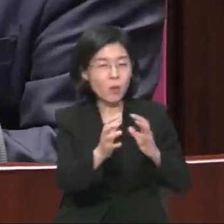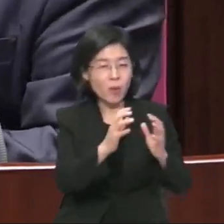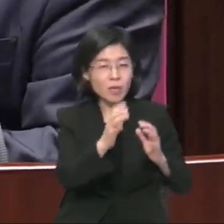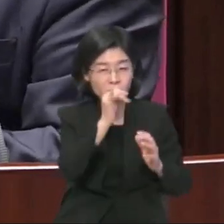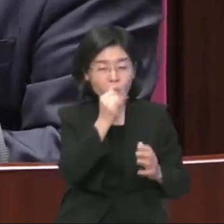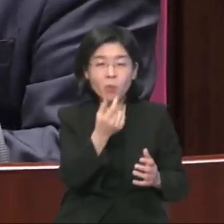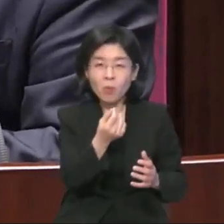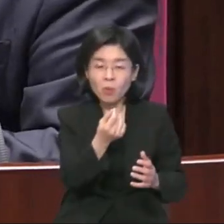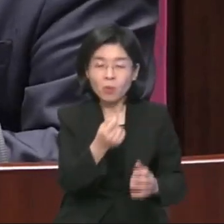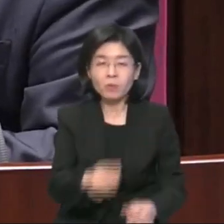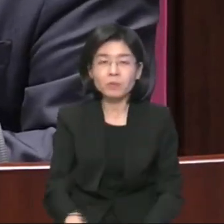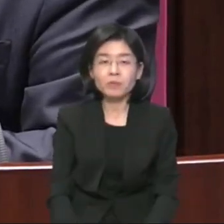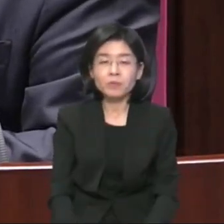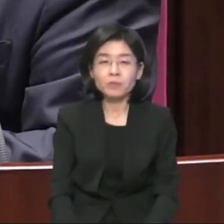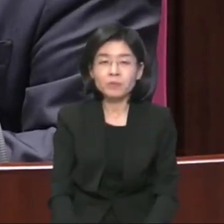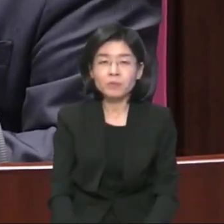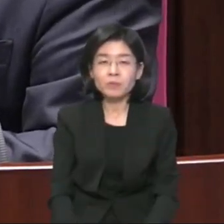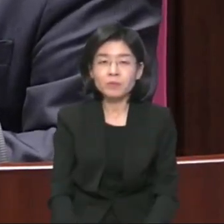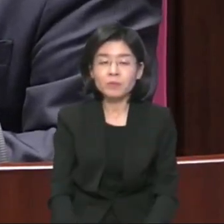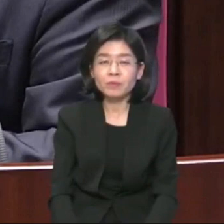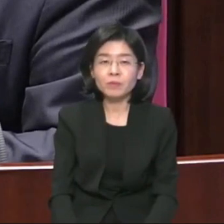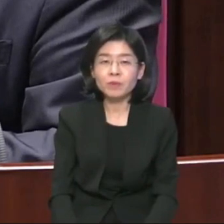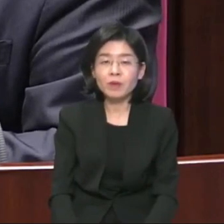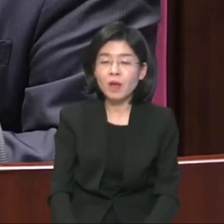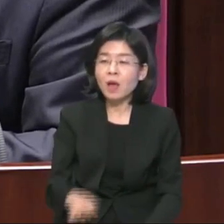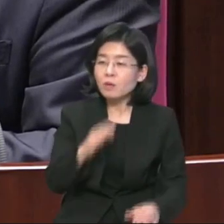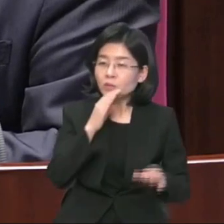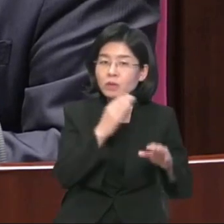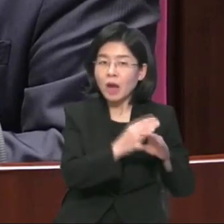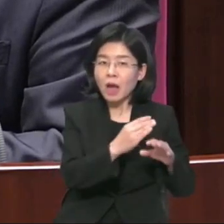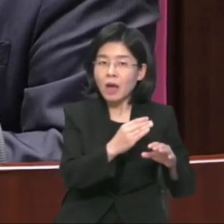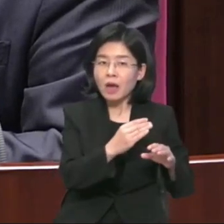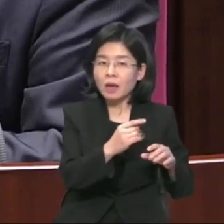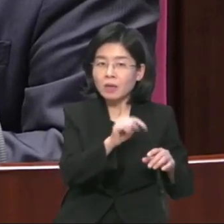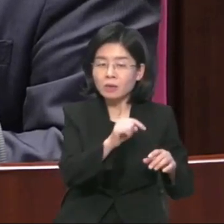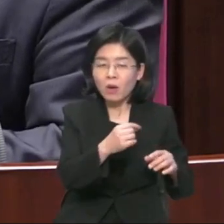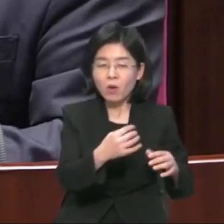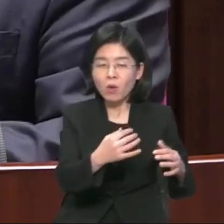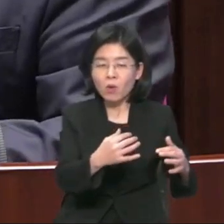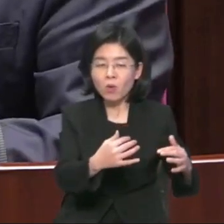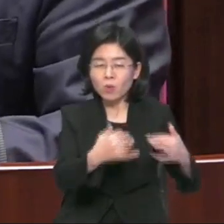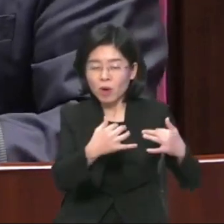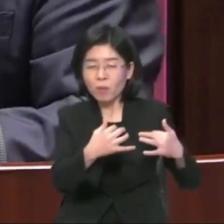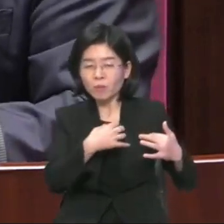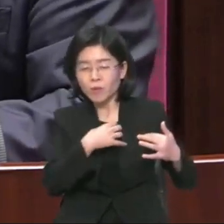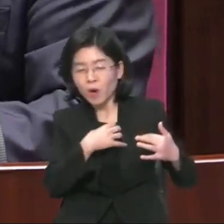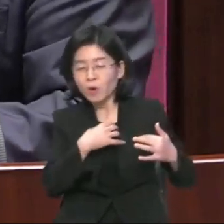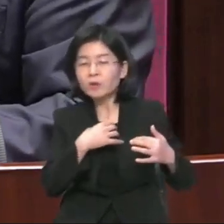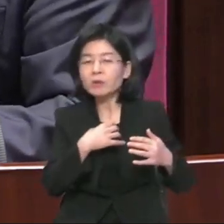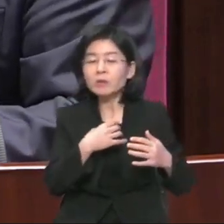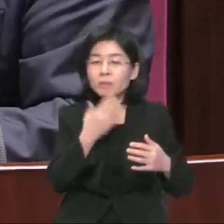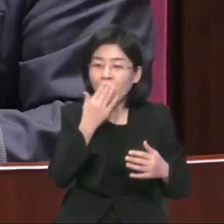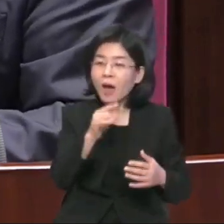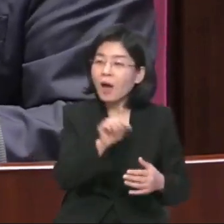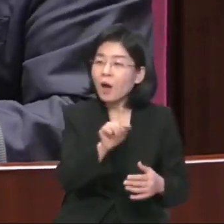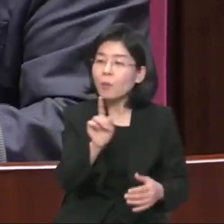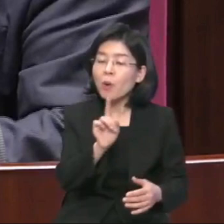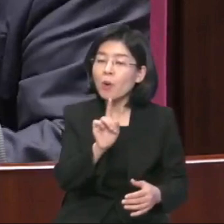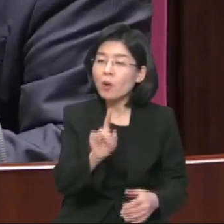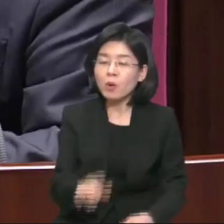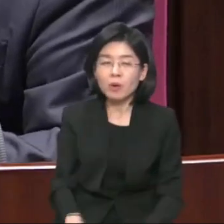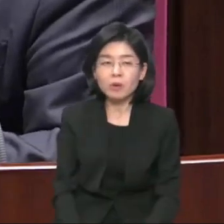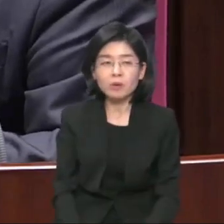예, 이번에 위협 분석을 했을 때 북한의 가장 큰 위협을 뭐로 봤습니까?